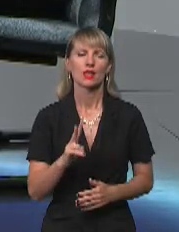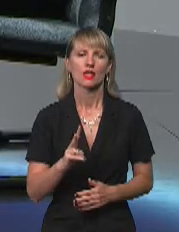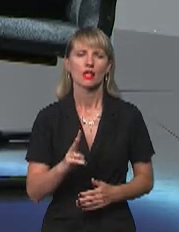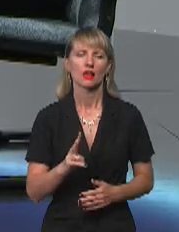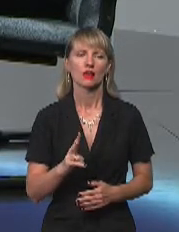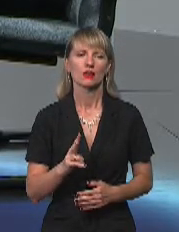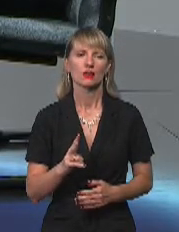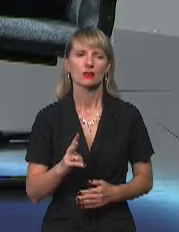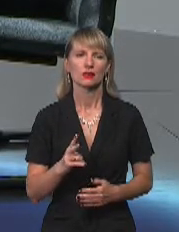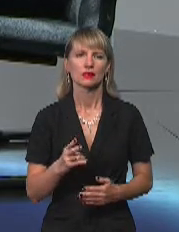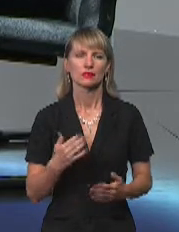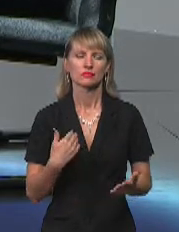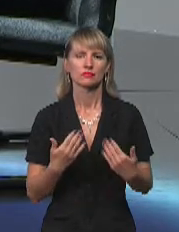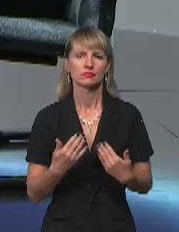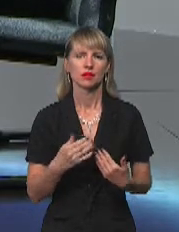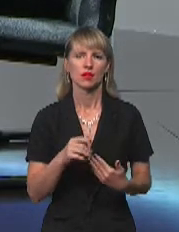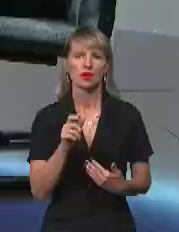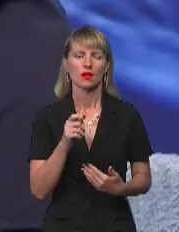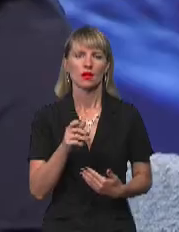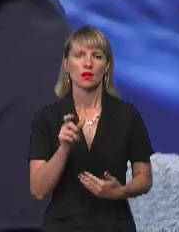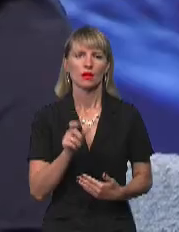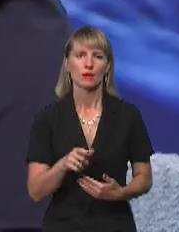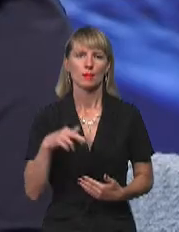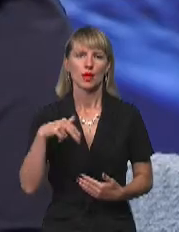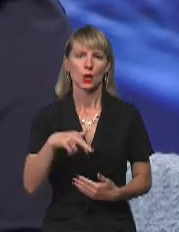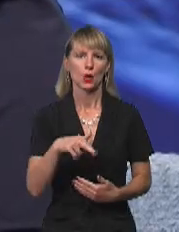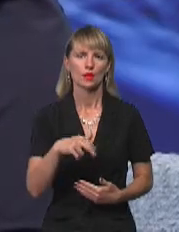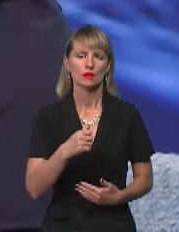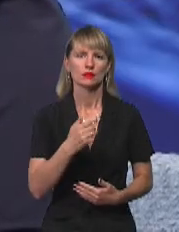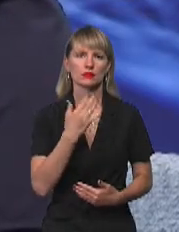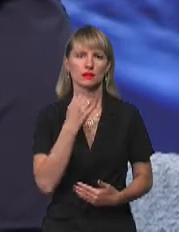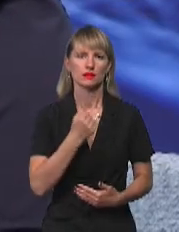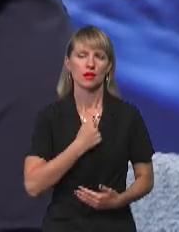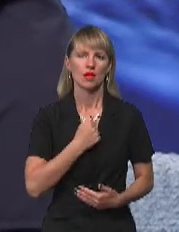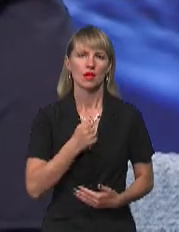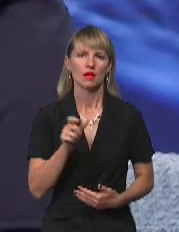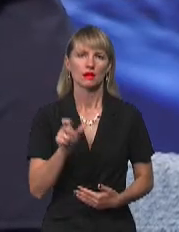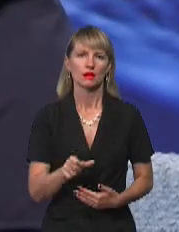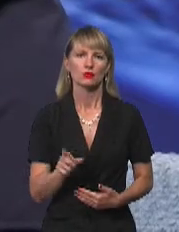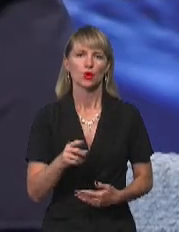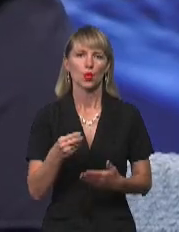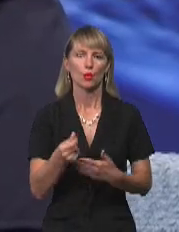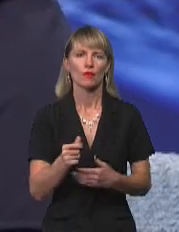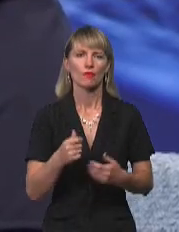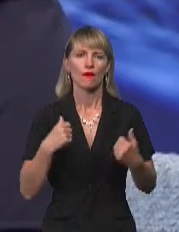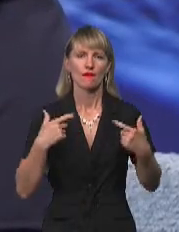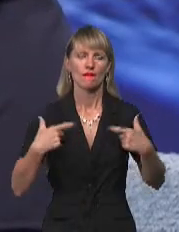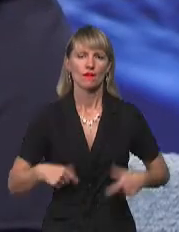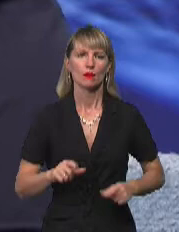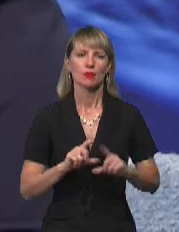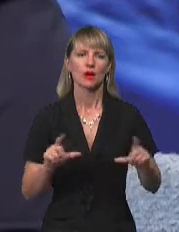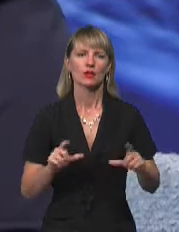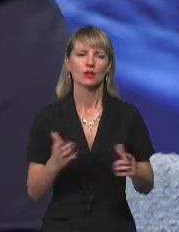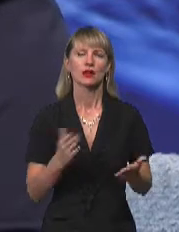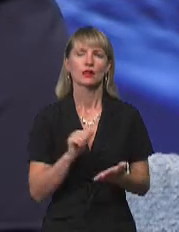підходить бійс Національної гвардії до громадянина? Які в нього є документи, підтверджуючи, що він не просто купив форму десь в магазині, а те, що він дійсно